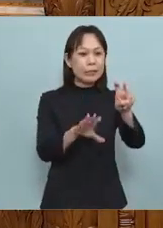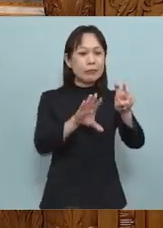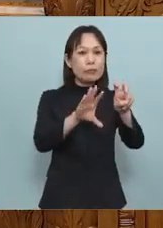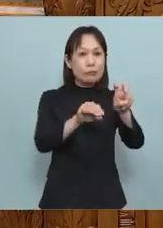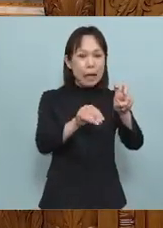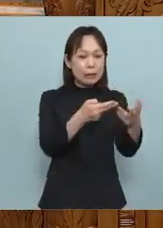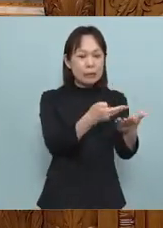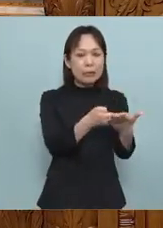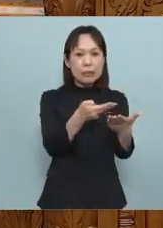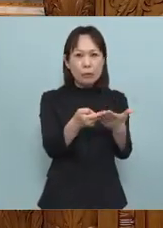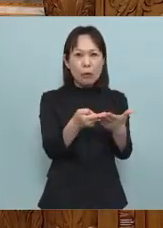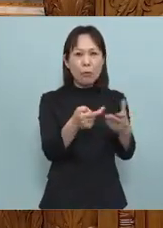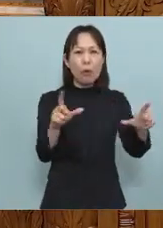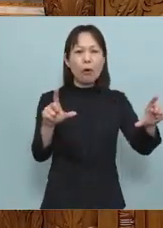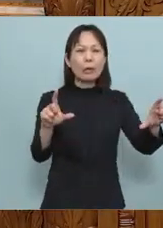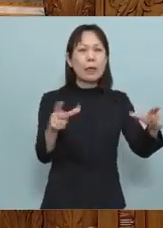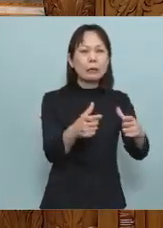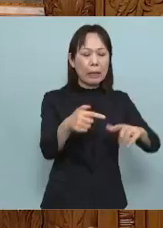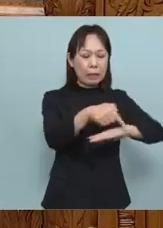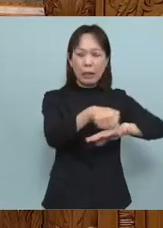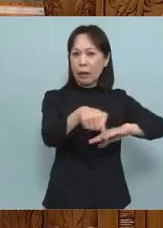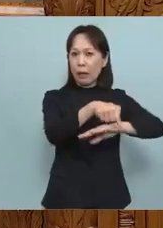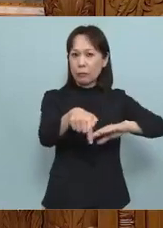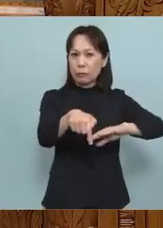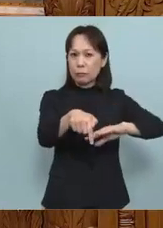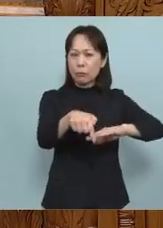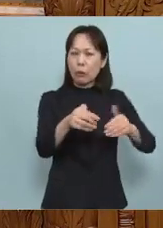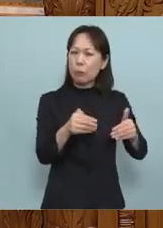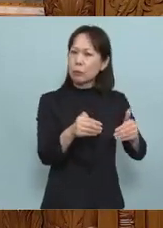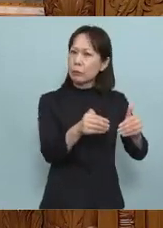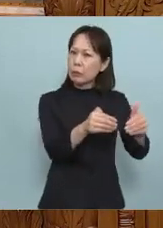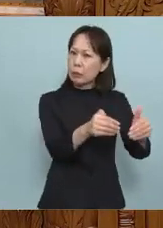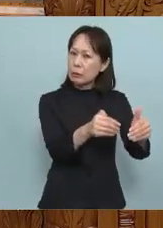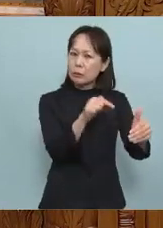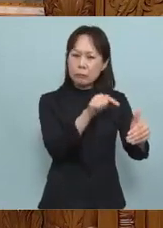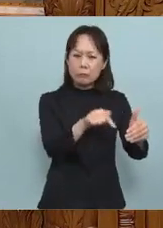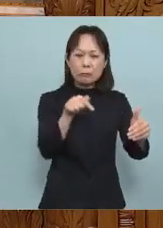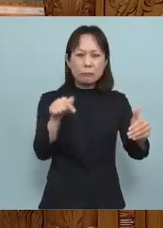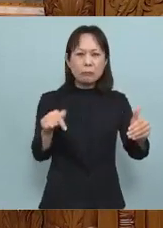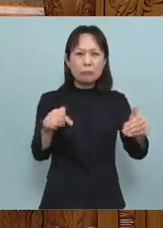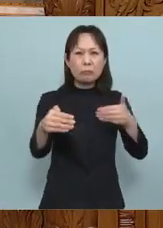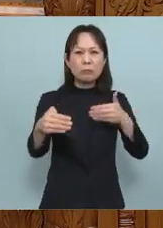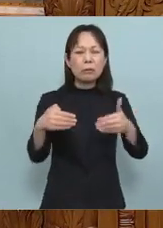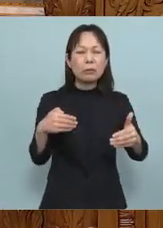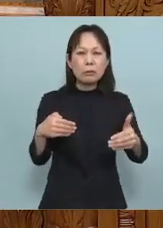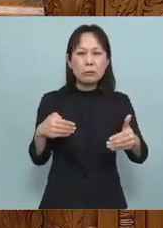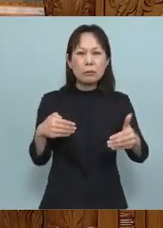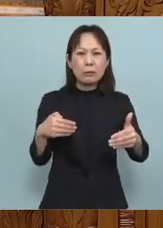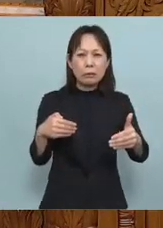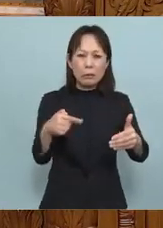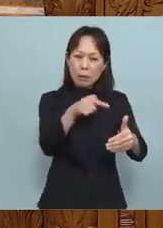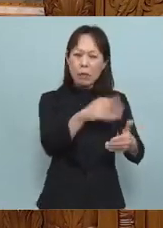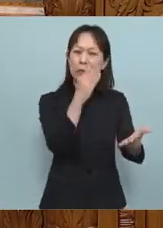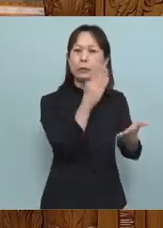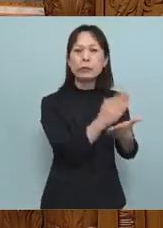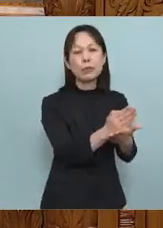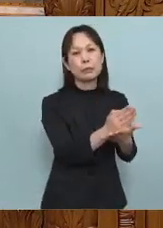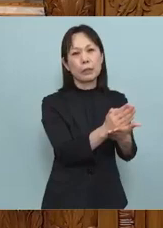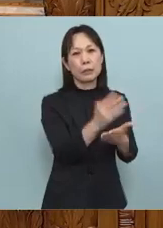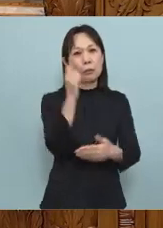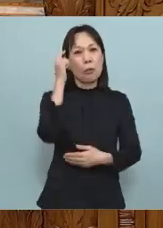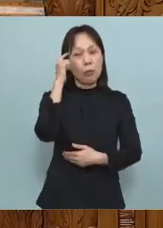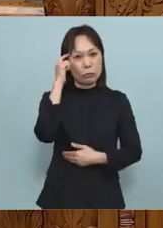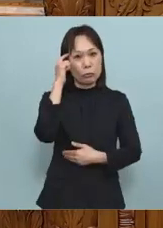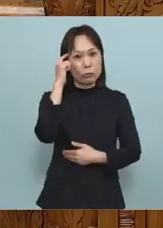画をいまだに進めている。これはコロナ対策と相矛盾する、中止すべきではないか。昨日